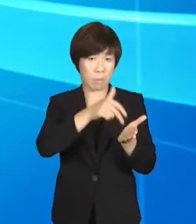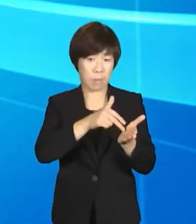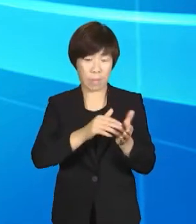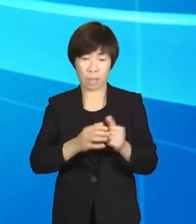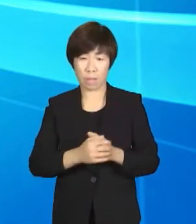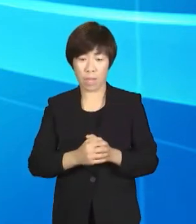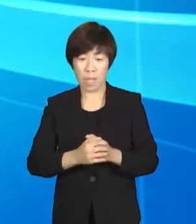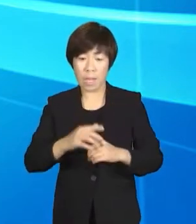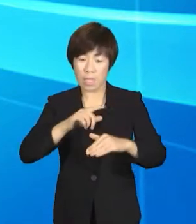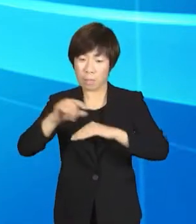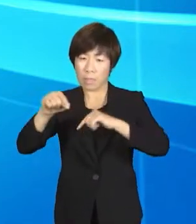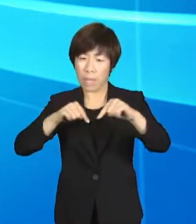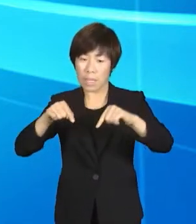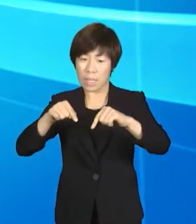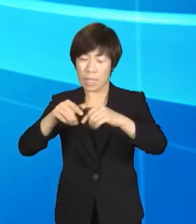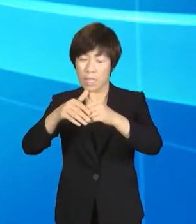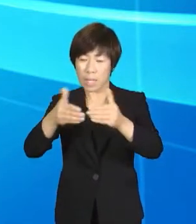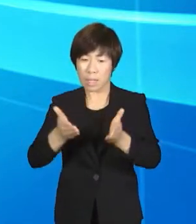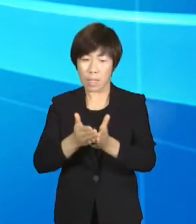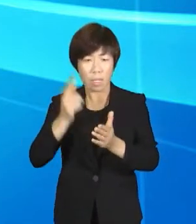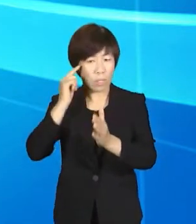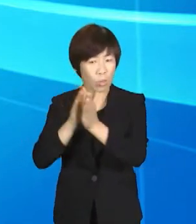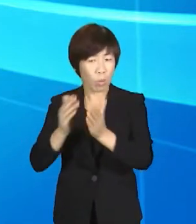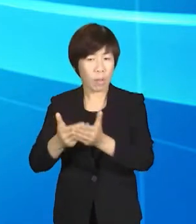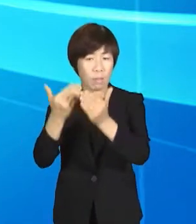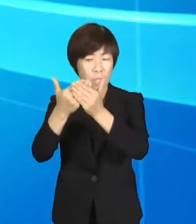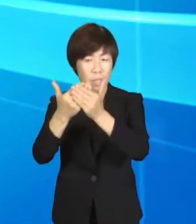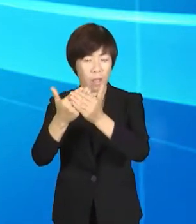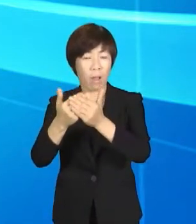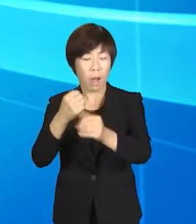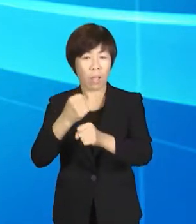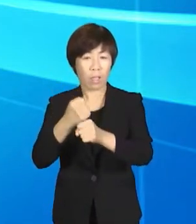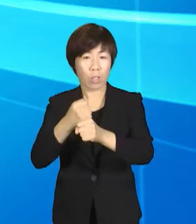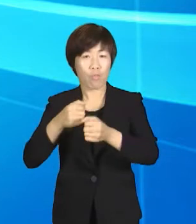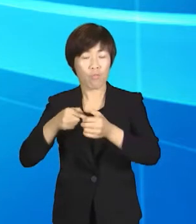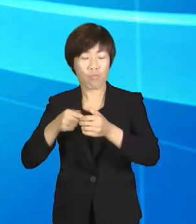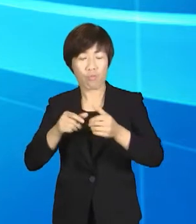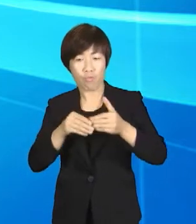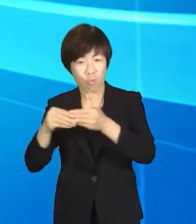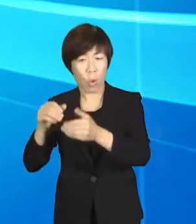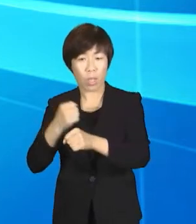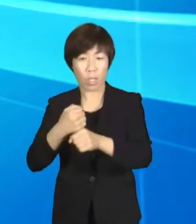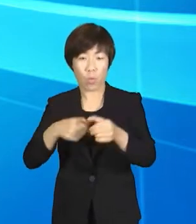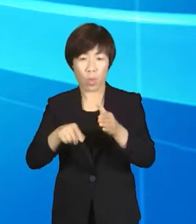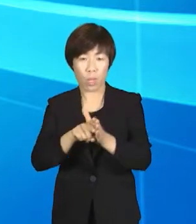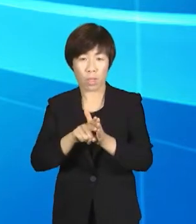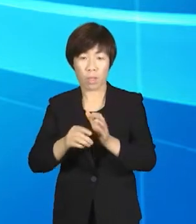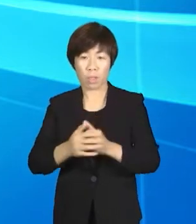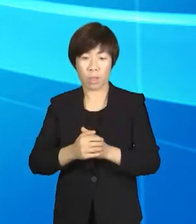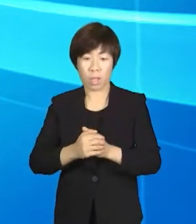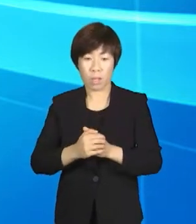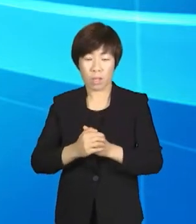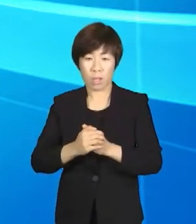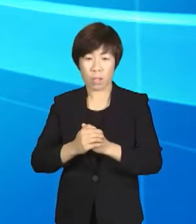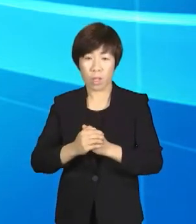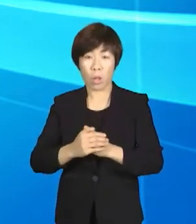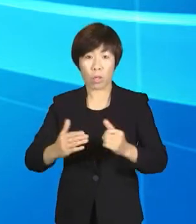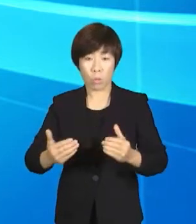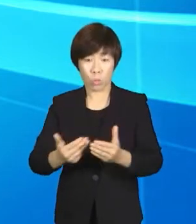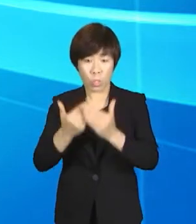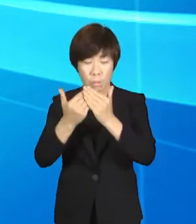울산시가 지자체 스스로의 발전을 유도하기 위해 국토교통부가 추진하고 있는 2016년 도시활력 증진지역 개발사업